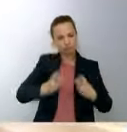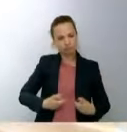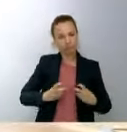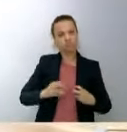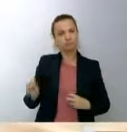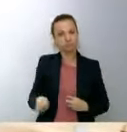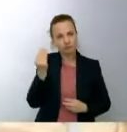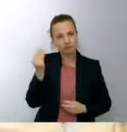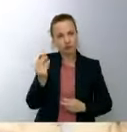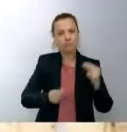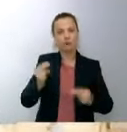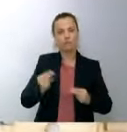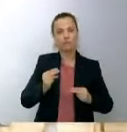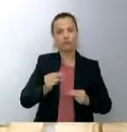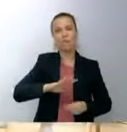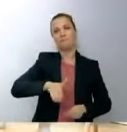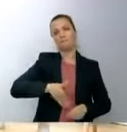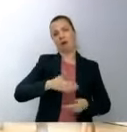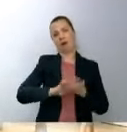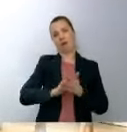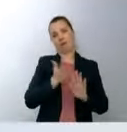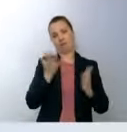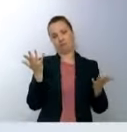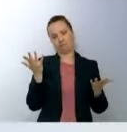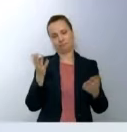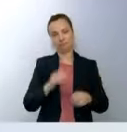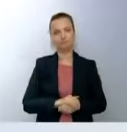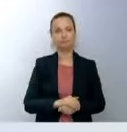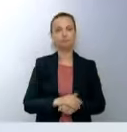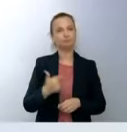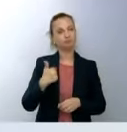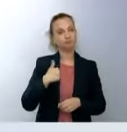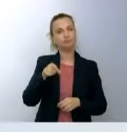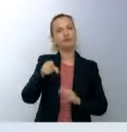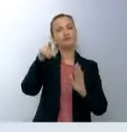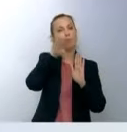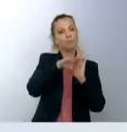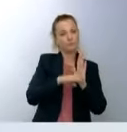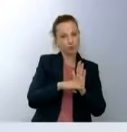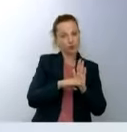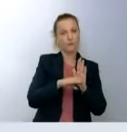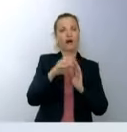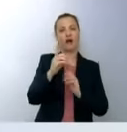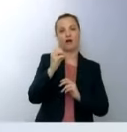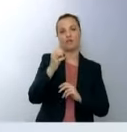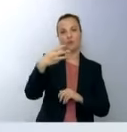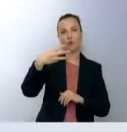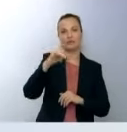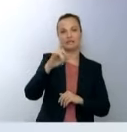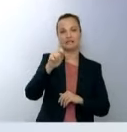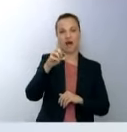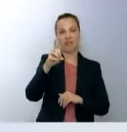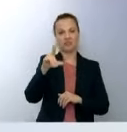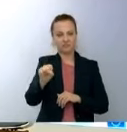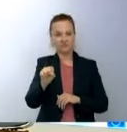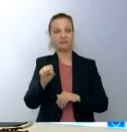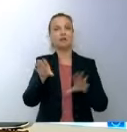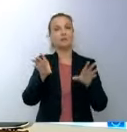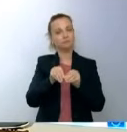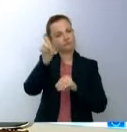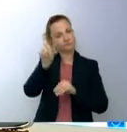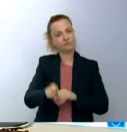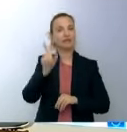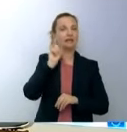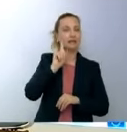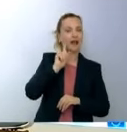δοξιάδης και με την εξαιρετική συνεργασία που έχουμε ναπ πληρότητα υπουργό την κυρία ειρήνη αγαπηδάκη θα την ευχαριστω γγ αυτό πραγματικά απ την